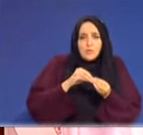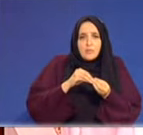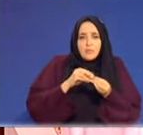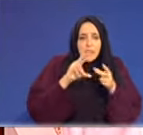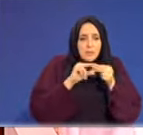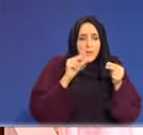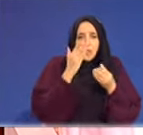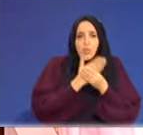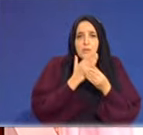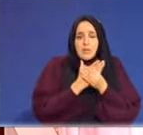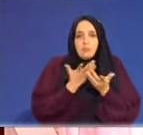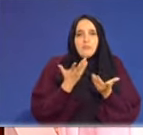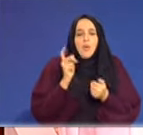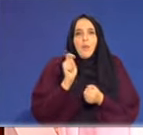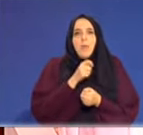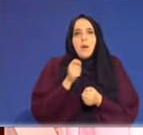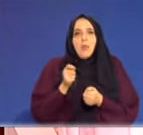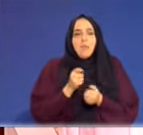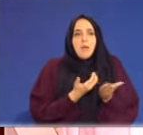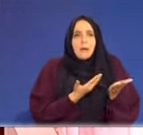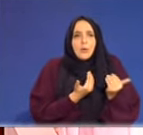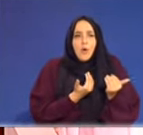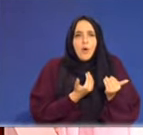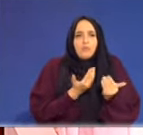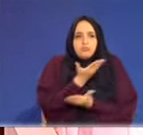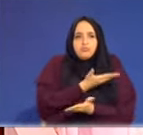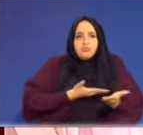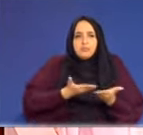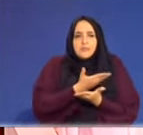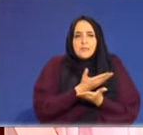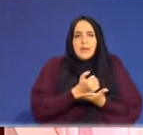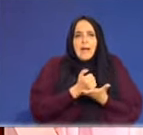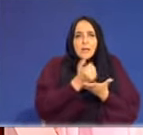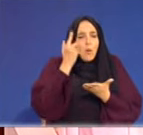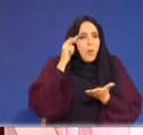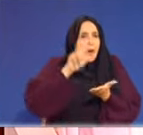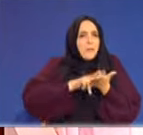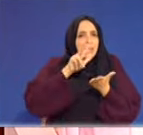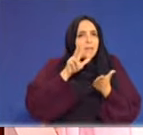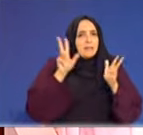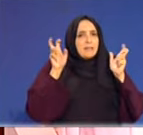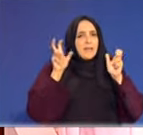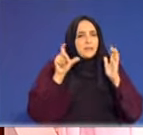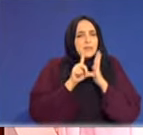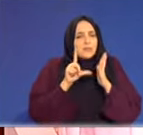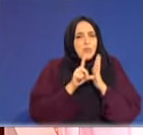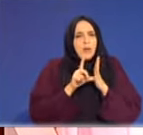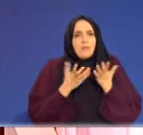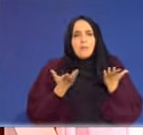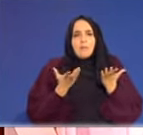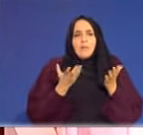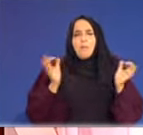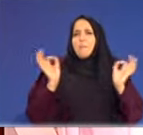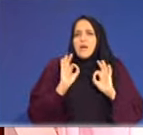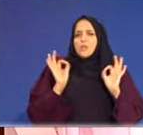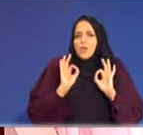إن المطلوب هو التعاون من أجل تطبيق النصوص الشرعية والقانونية. نعم. لا